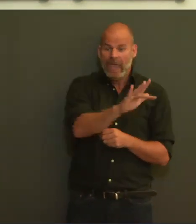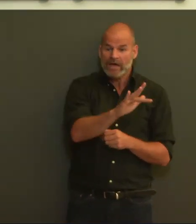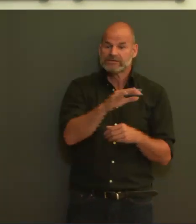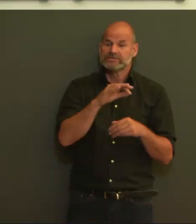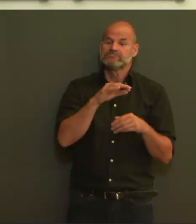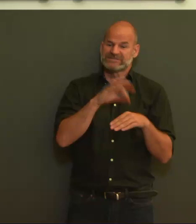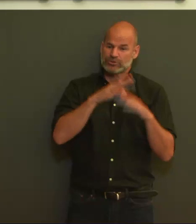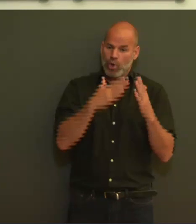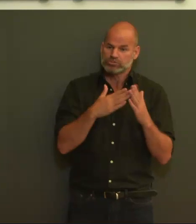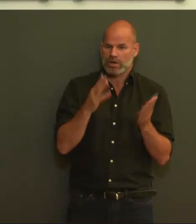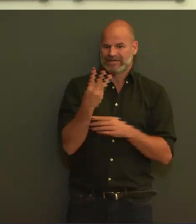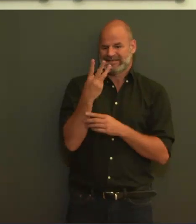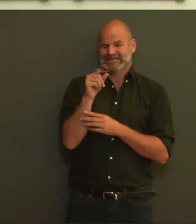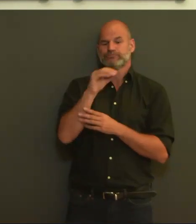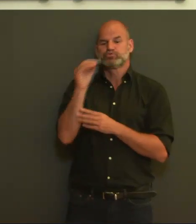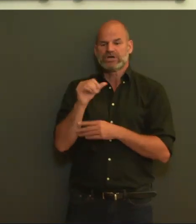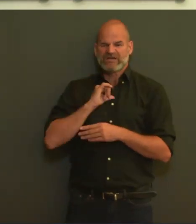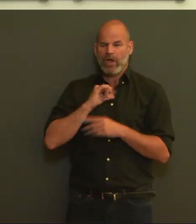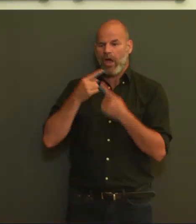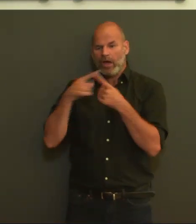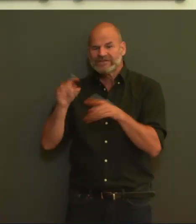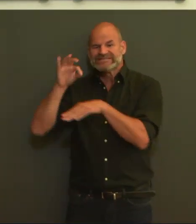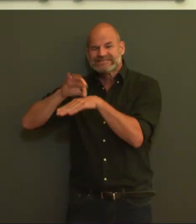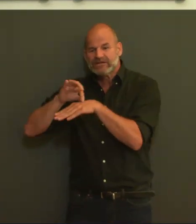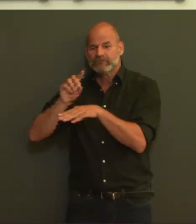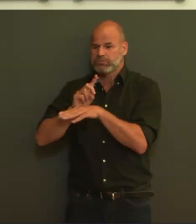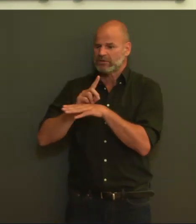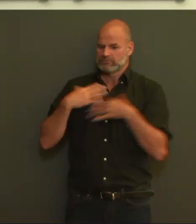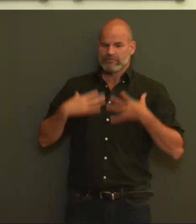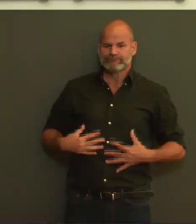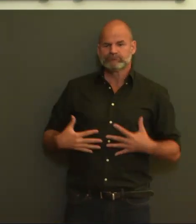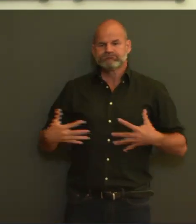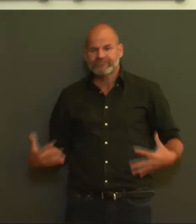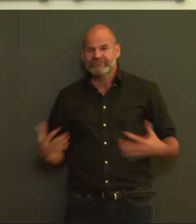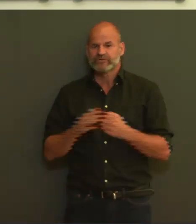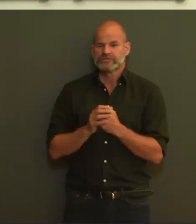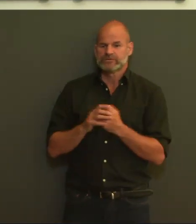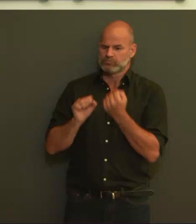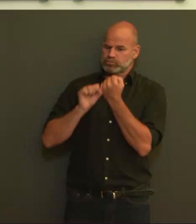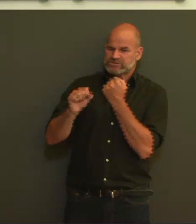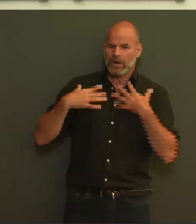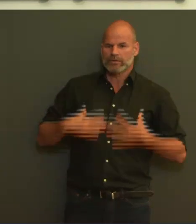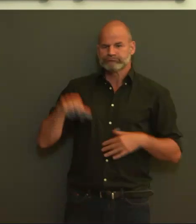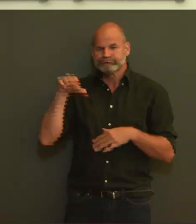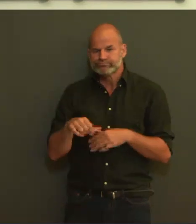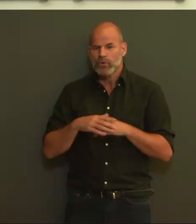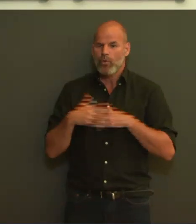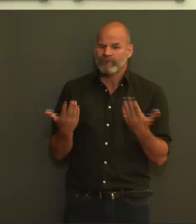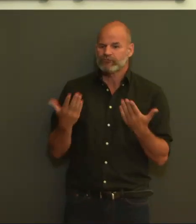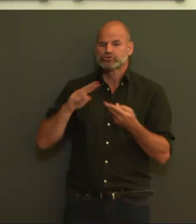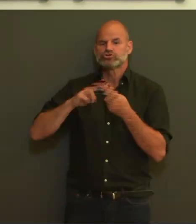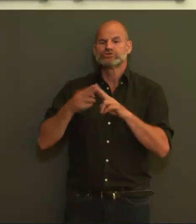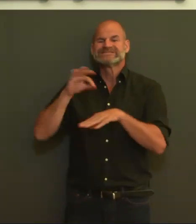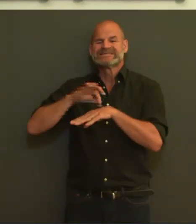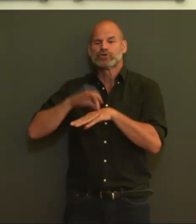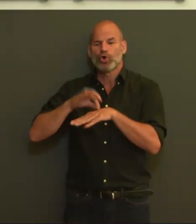gezondheidsproblemen, zoals zwaarlijvigheid, een gestoorde afweer of diabetes. Het merendeel van